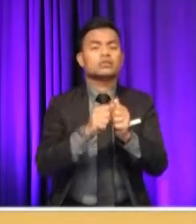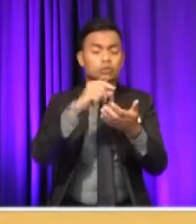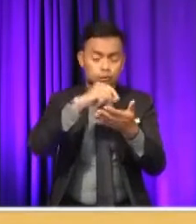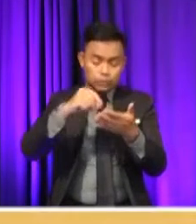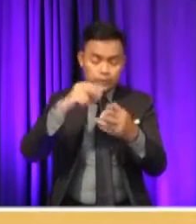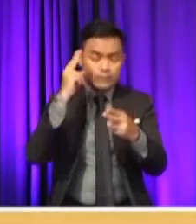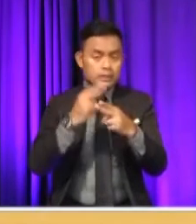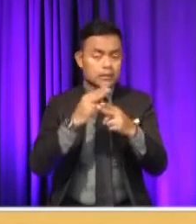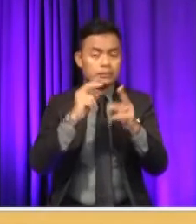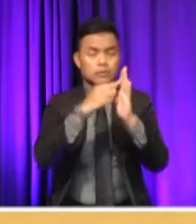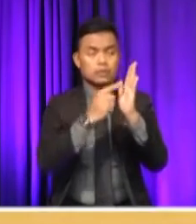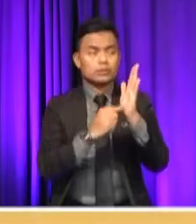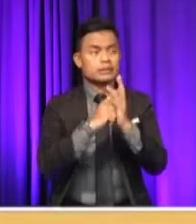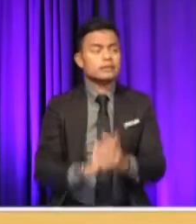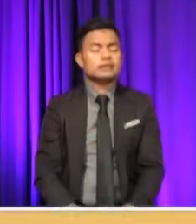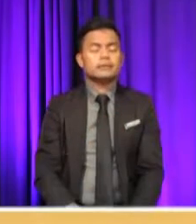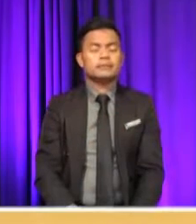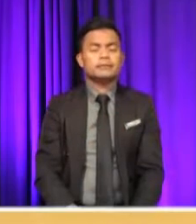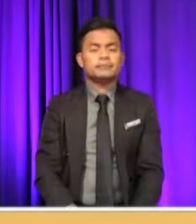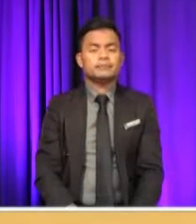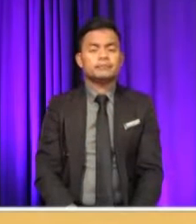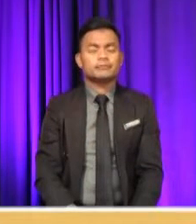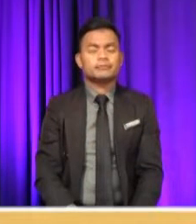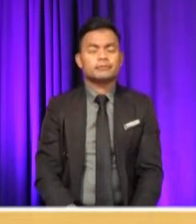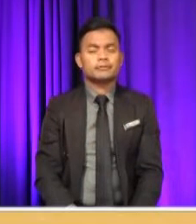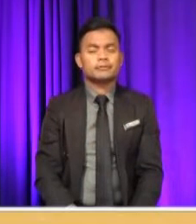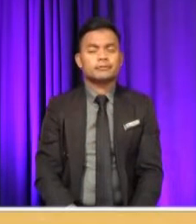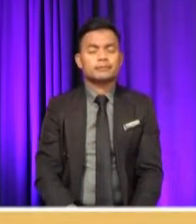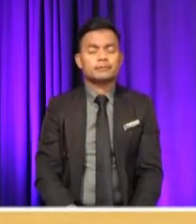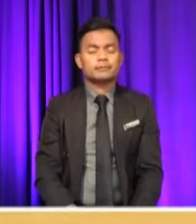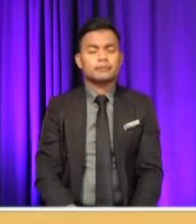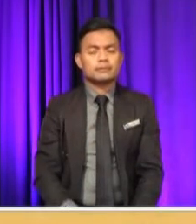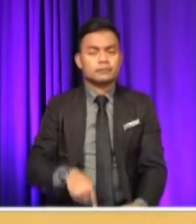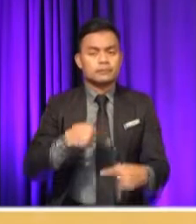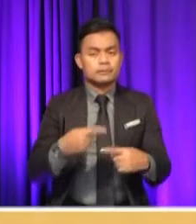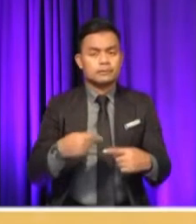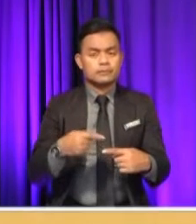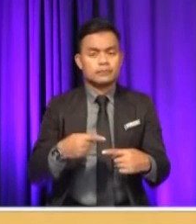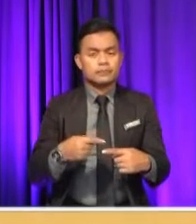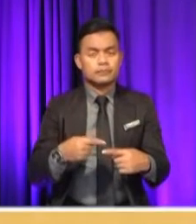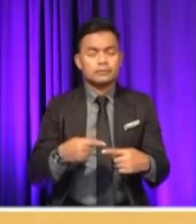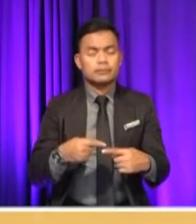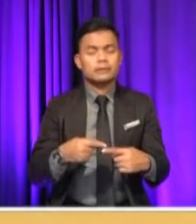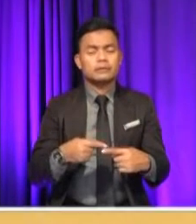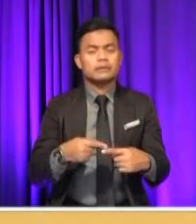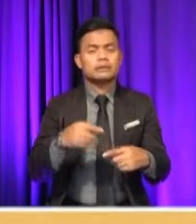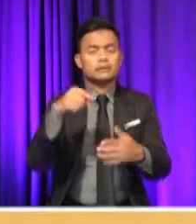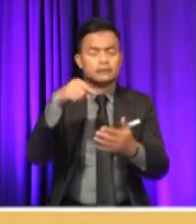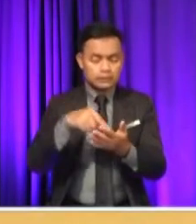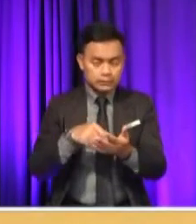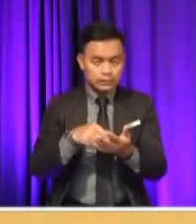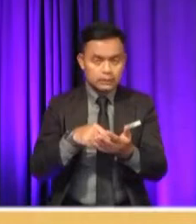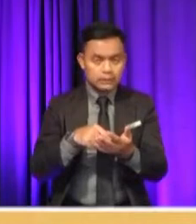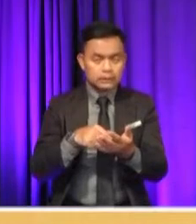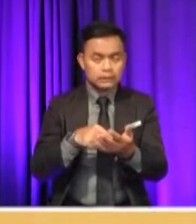apabila punat Swiss ditekan atau ditolak. Okey, bila punat ditekan atau ditolak ke arah berlawanan, arus akan berhenti